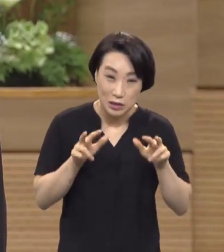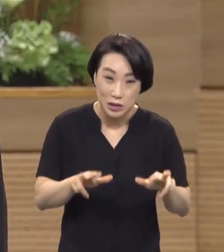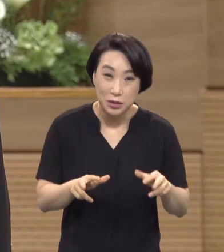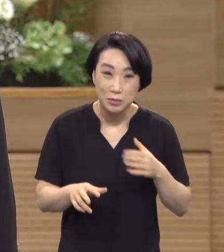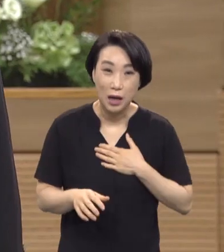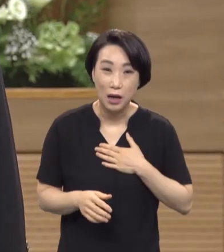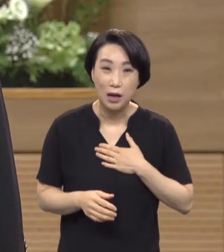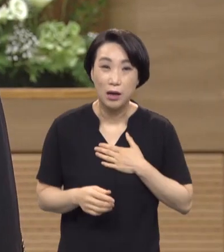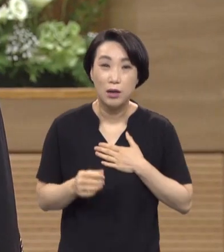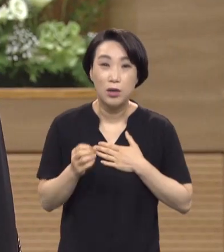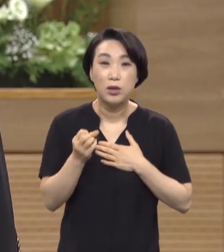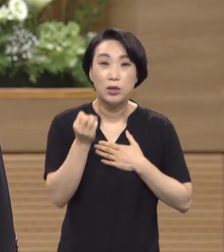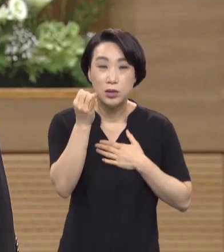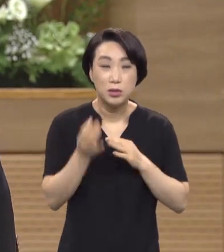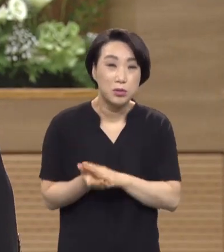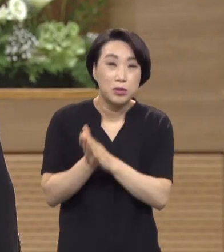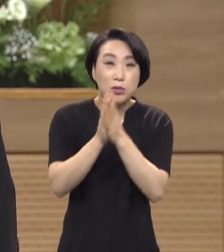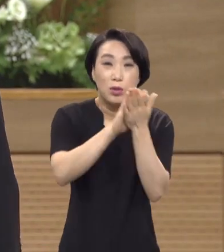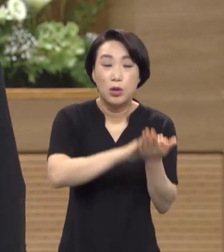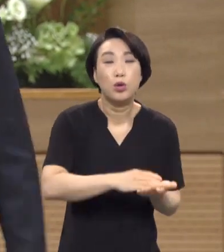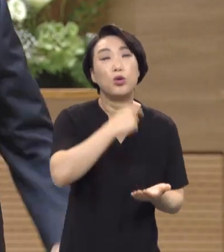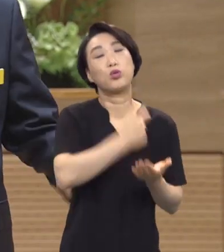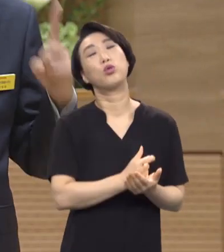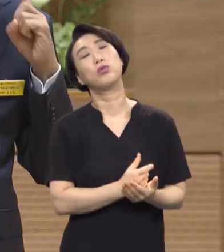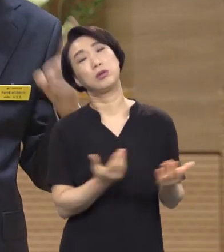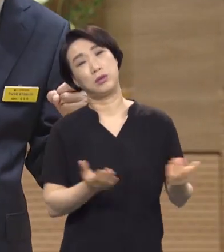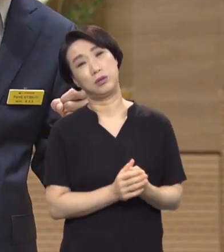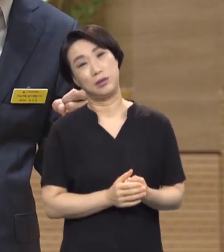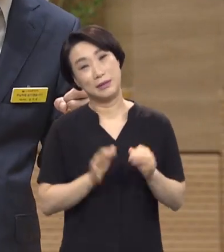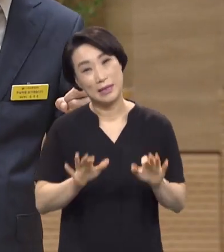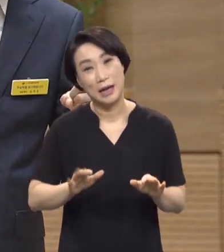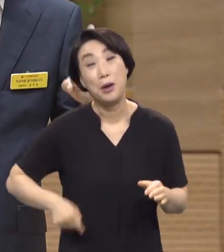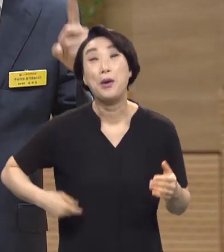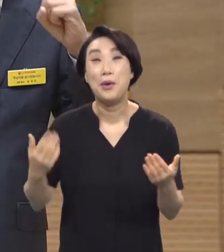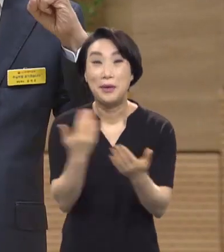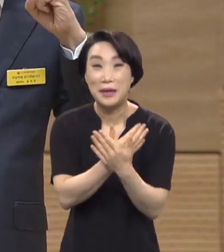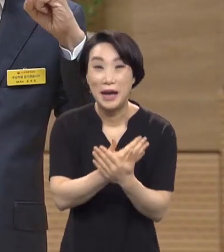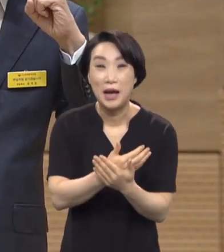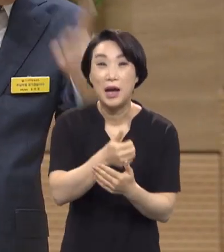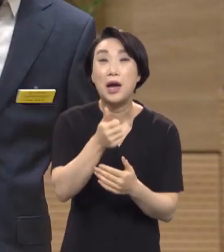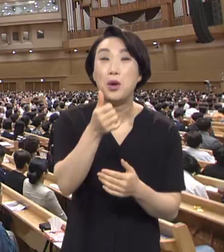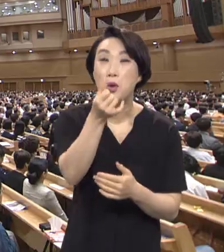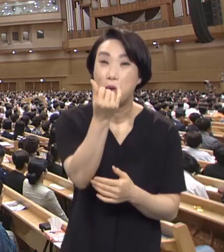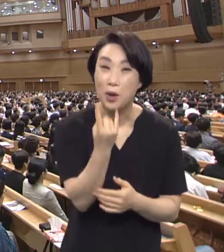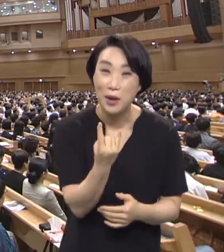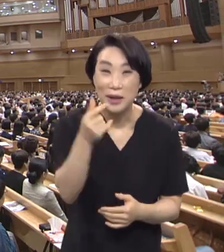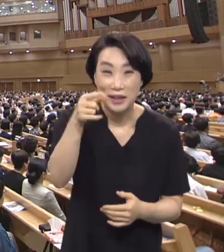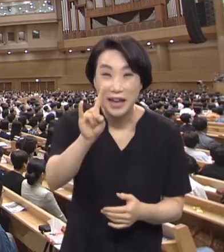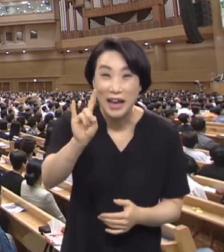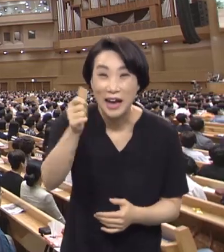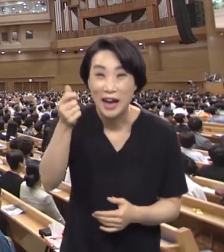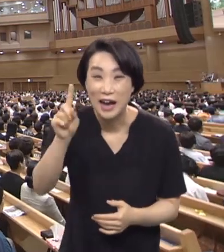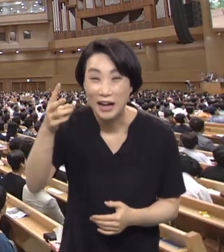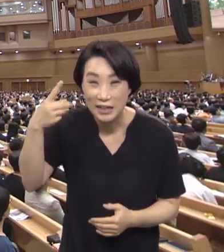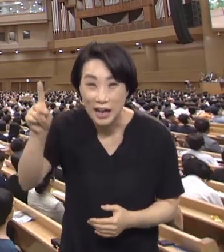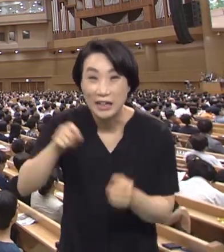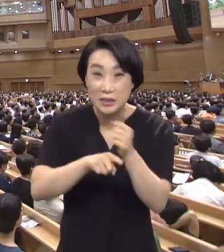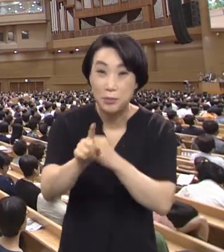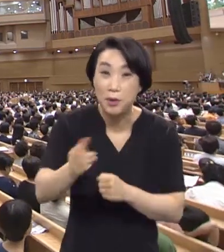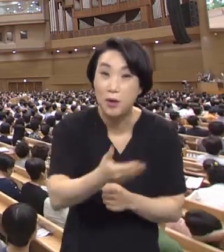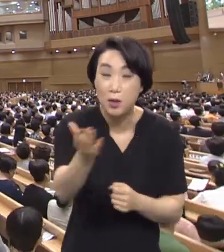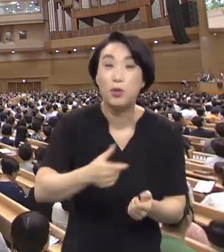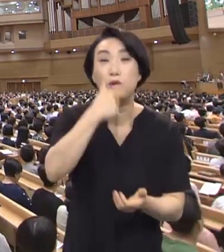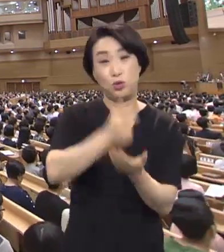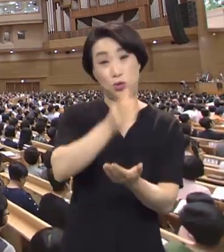종자의 근본부터 속고 있는 거야. 회개하라는 말은 속지 말라 그 말이야. 속지